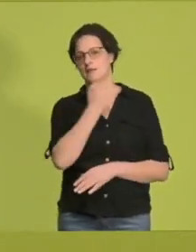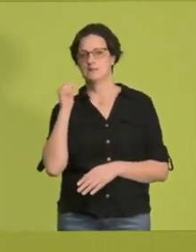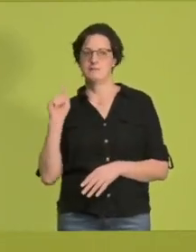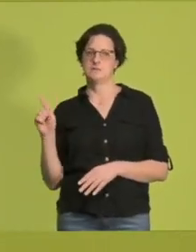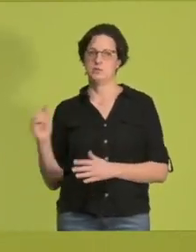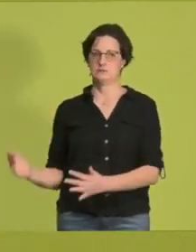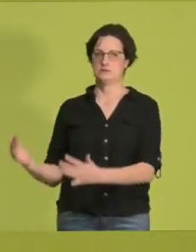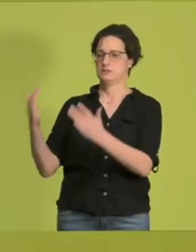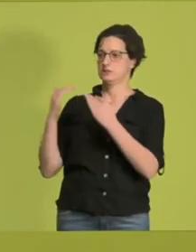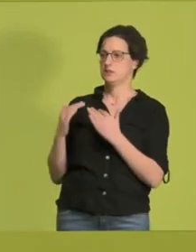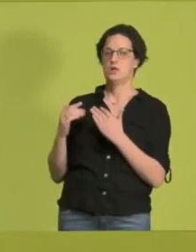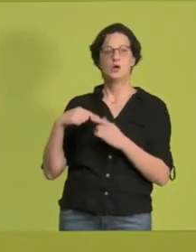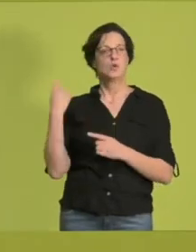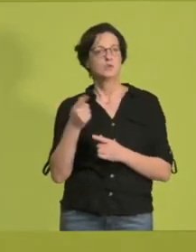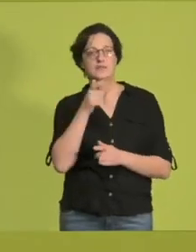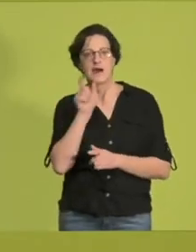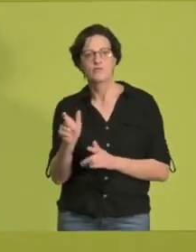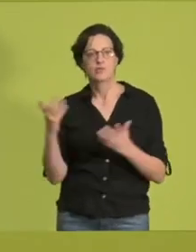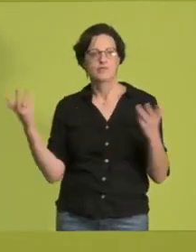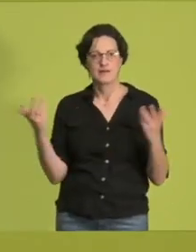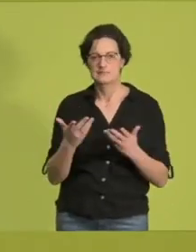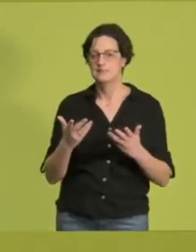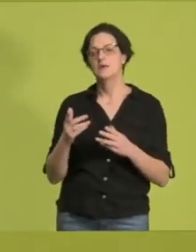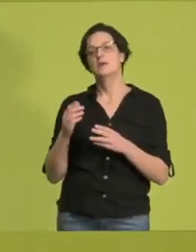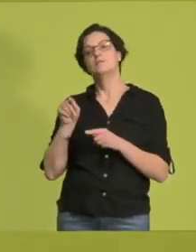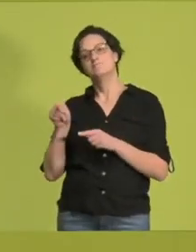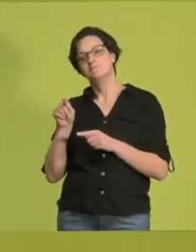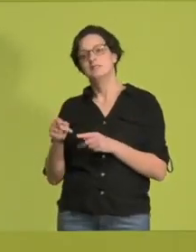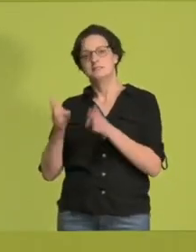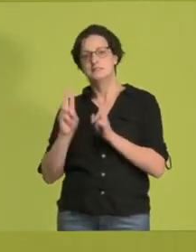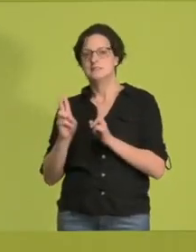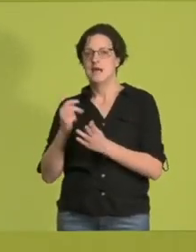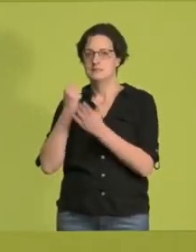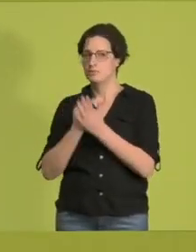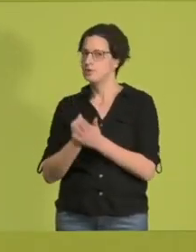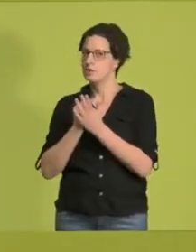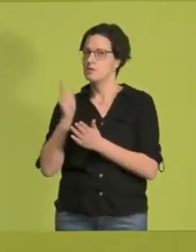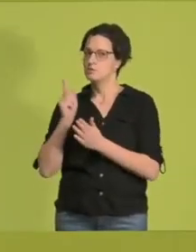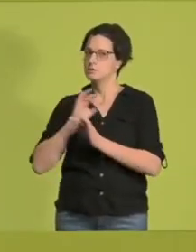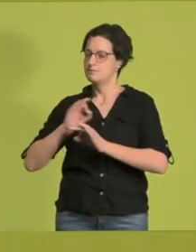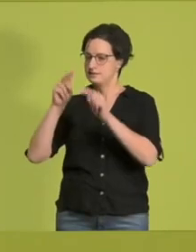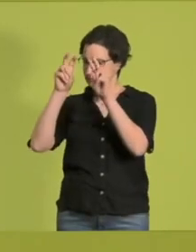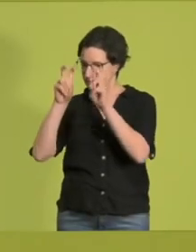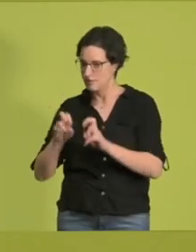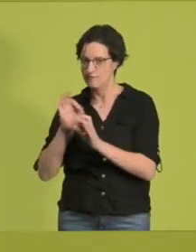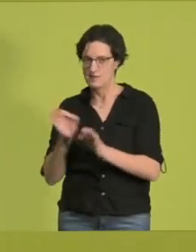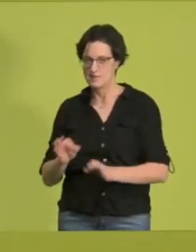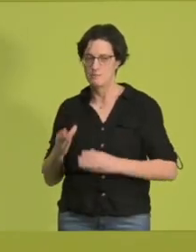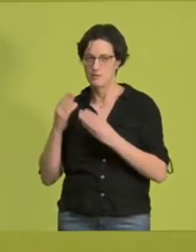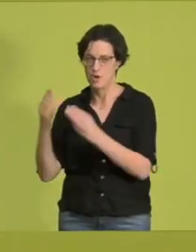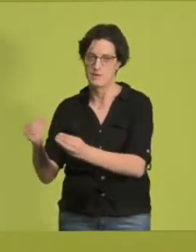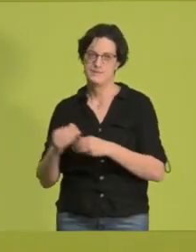sind eine bessere analysefähigkeit der sicherheitsbehörden der ausbau und die absicherung von beratungsstrukturen